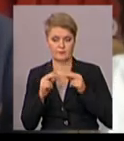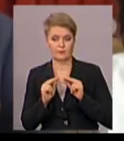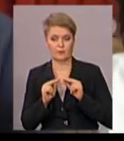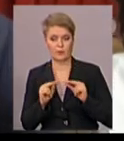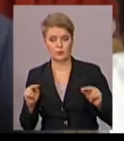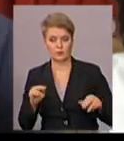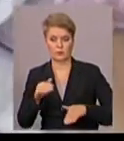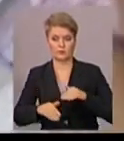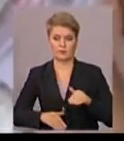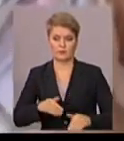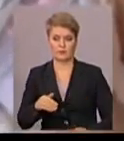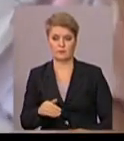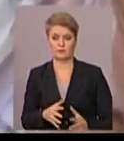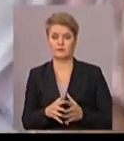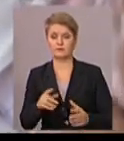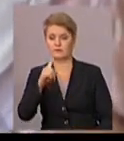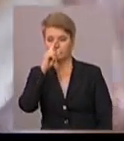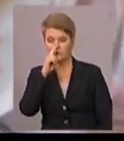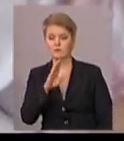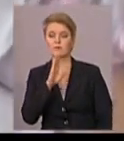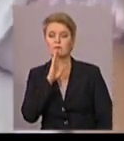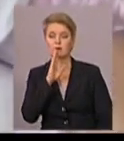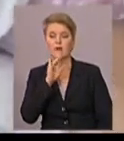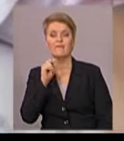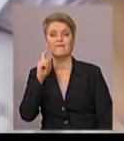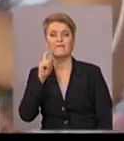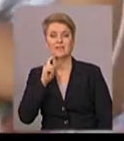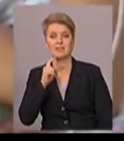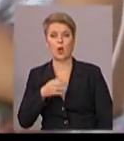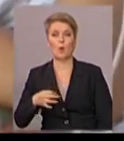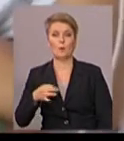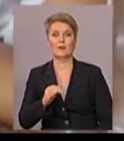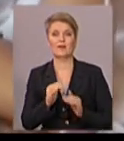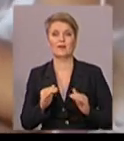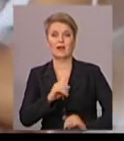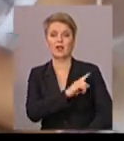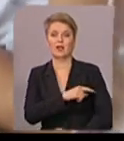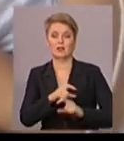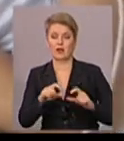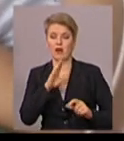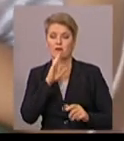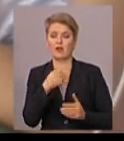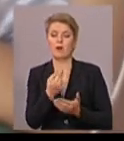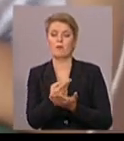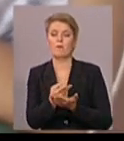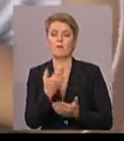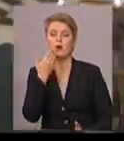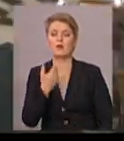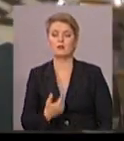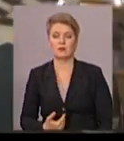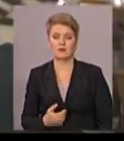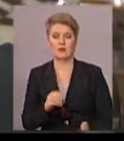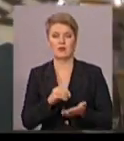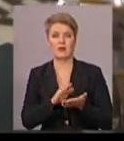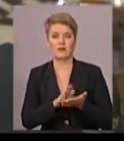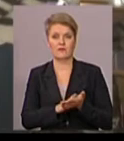Вчитись на плаванні. Уже більше як місяць Даринка у Вінницькій обласній дитячій лікарні. Дівчинка практично паралізована. Медики діагностували